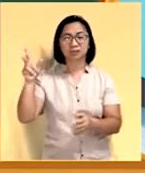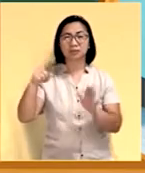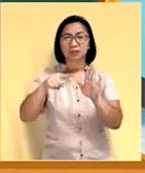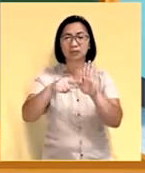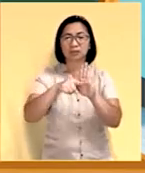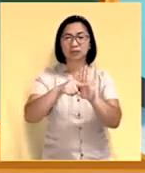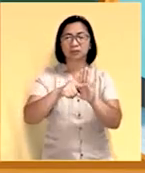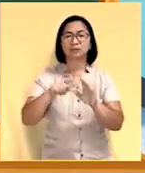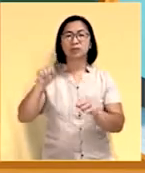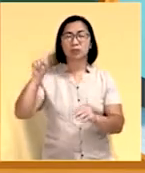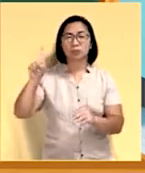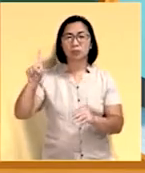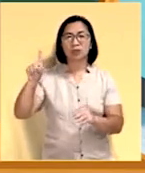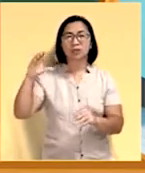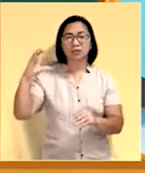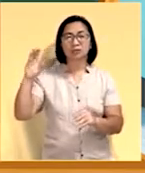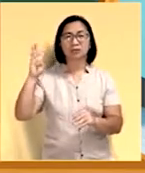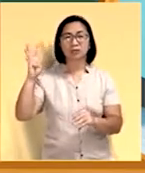1,233 minus